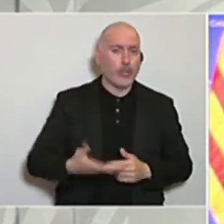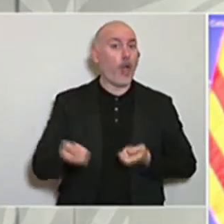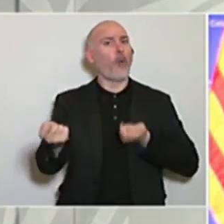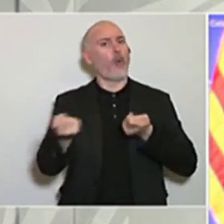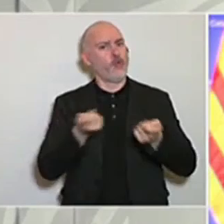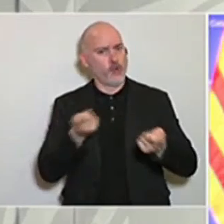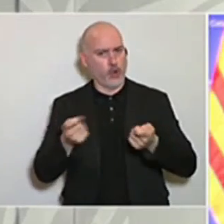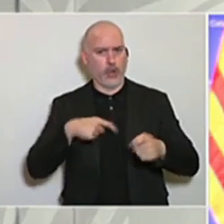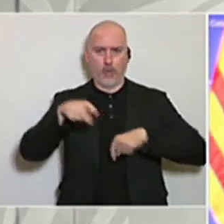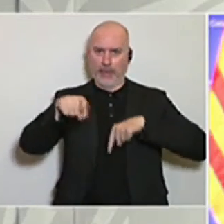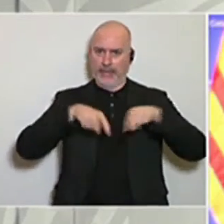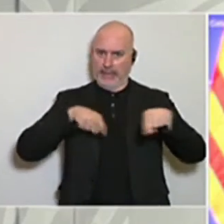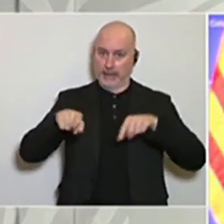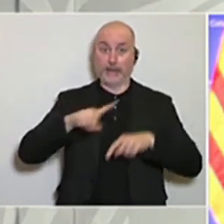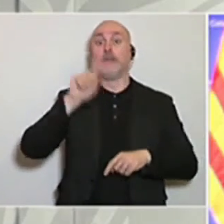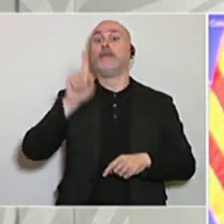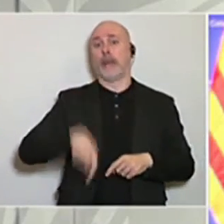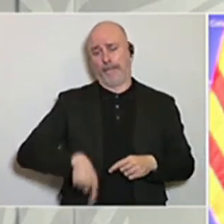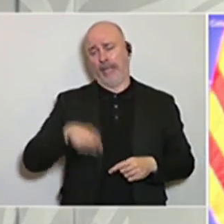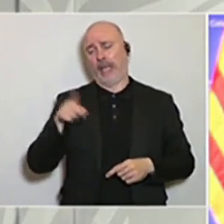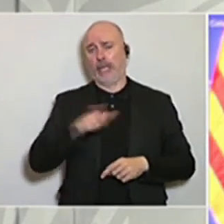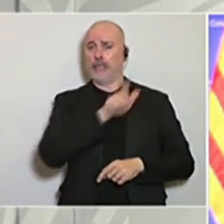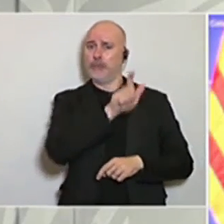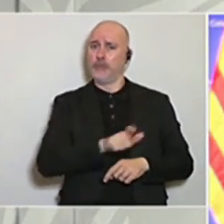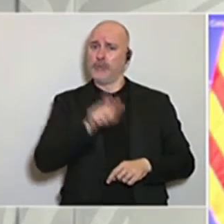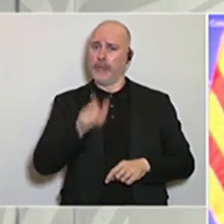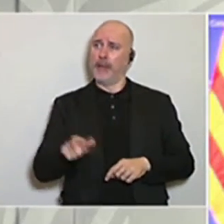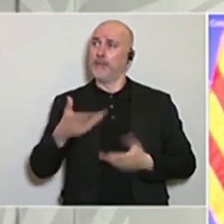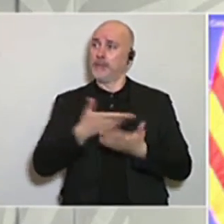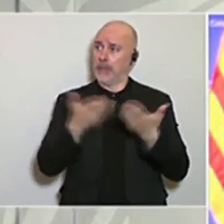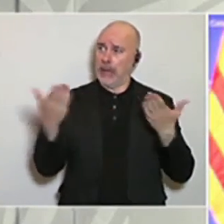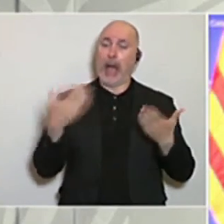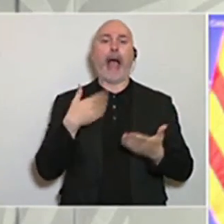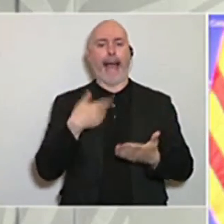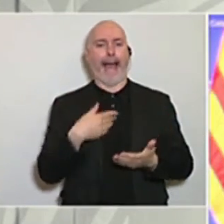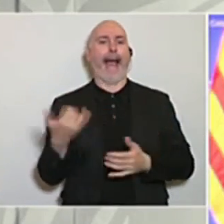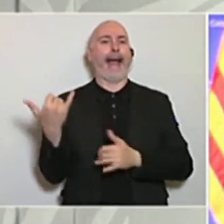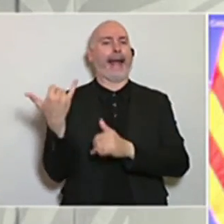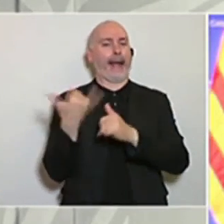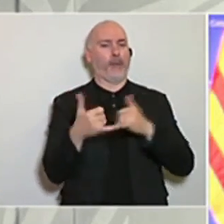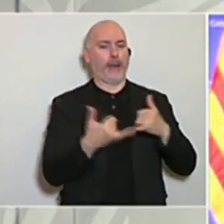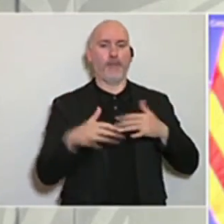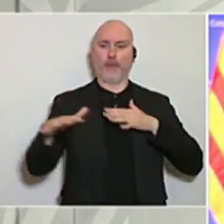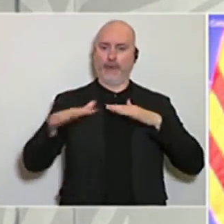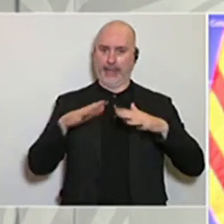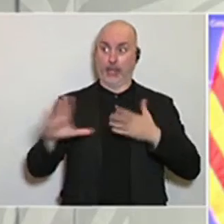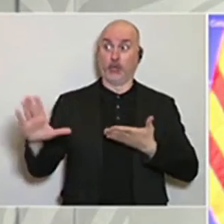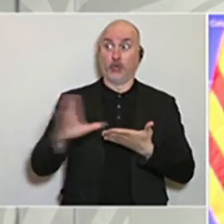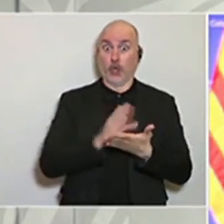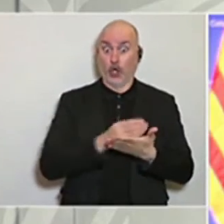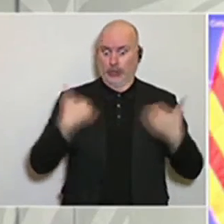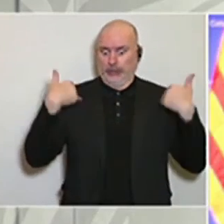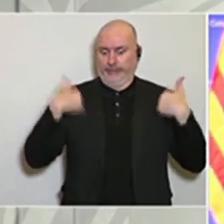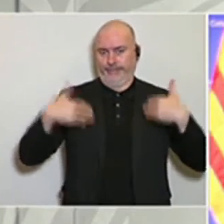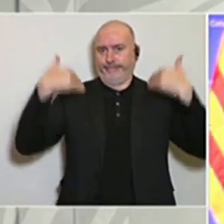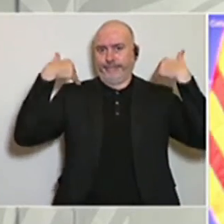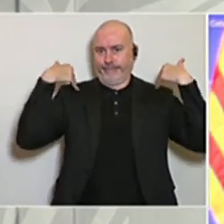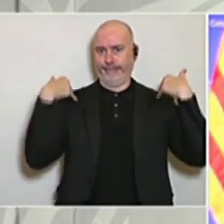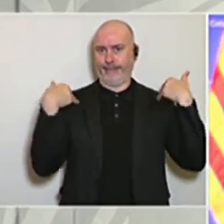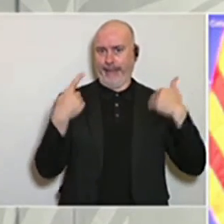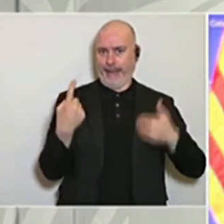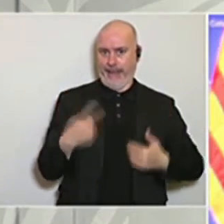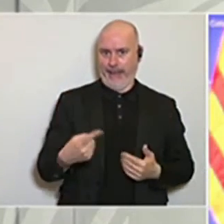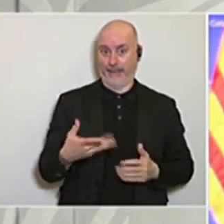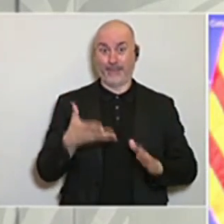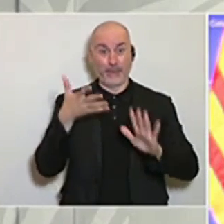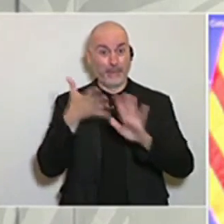mobilitat. També és molt important que els ciutadans puguin anar recuperant la normalitat, i això és cosa de tots i això depèn de tots. Per això, en aquest